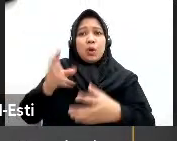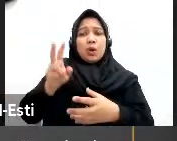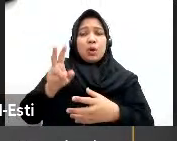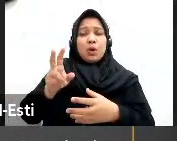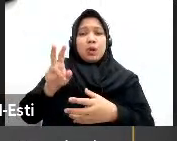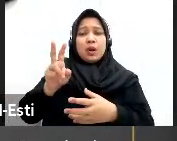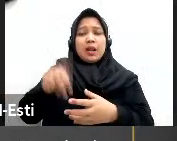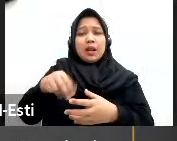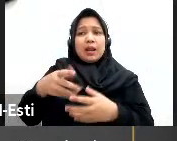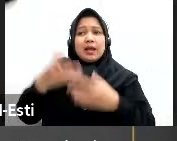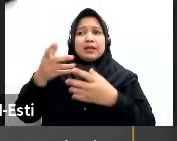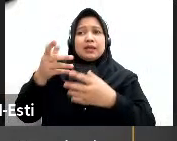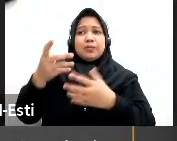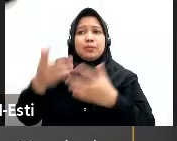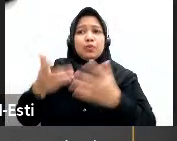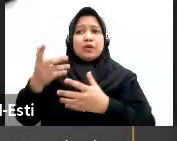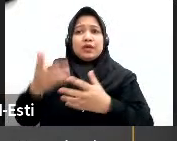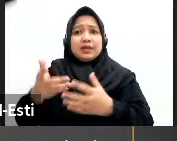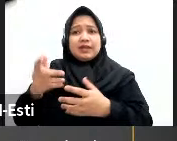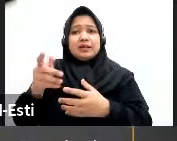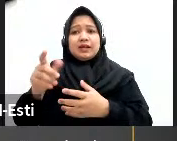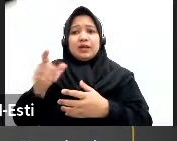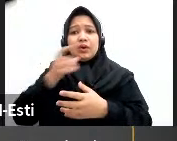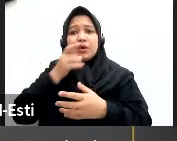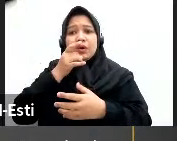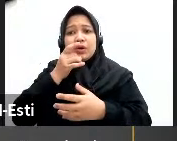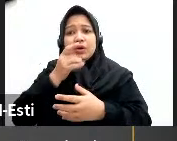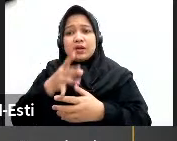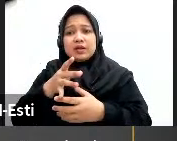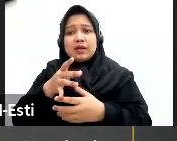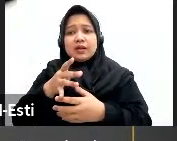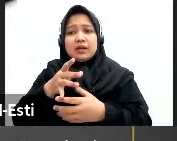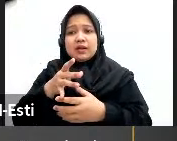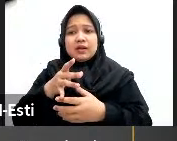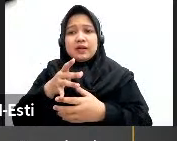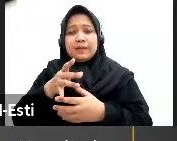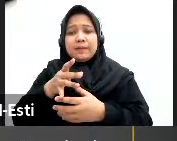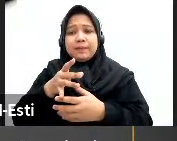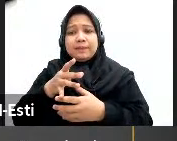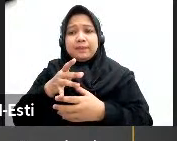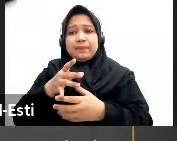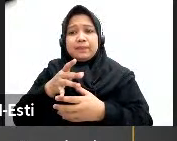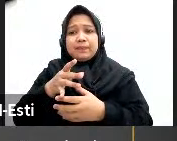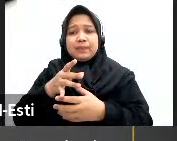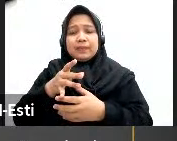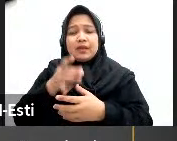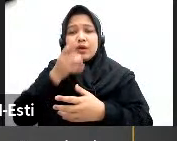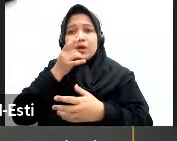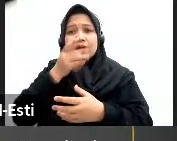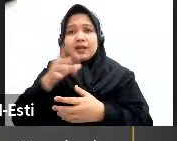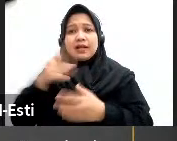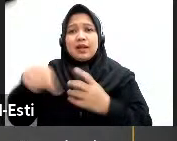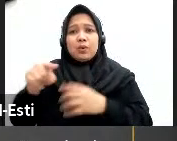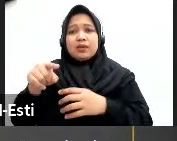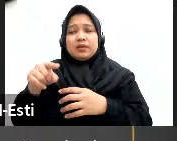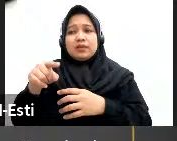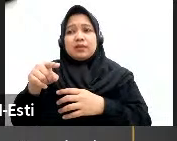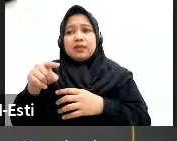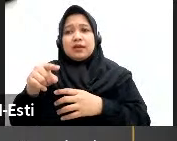tukang pengantar yang ada itu saya kita itu masa antonim terima kasih